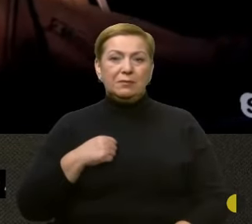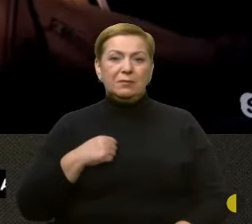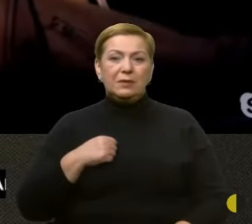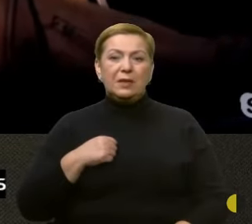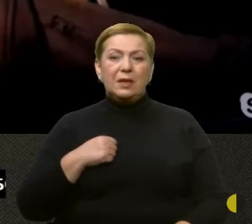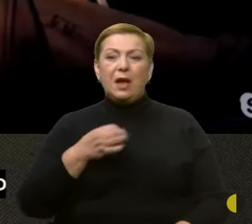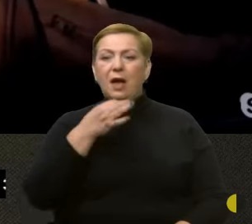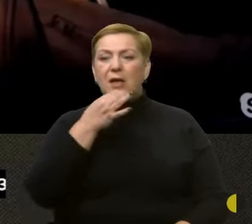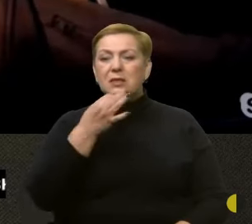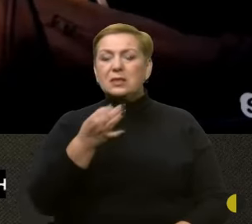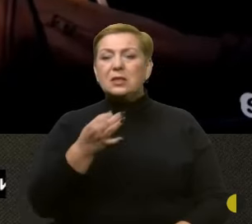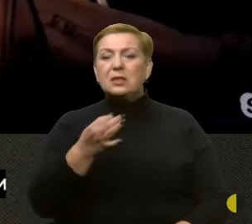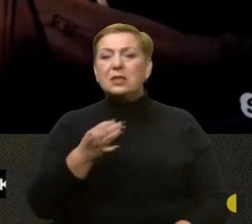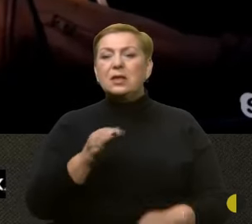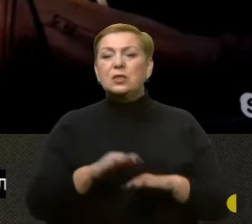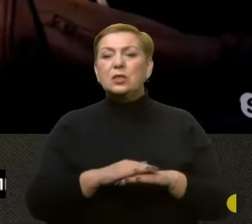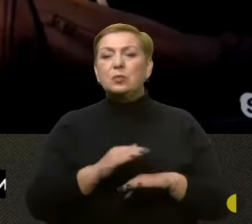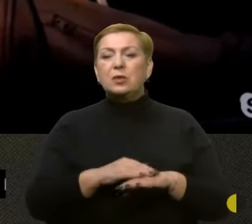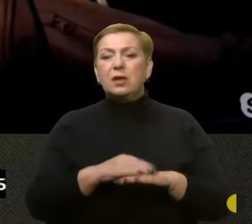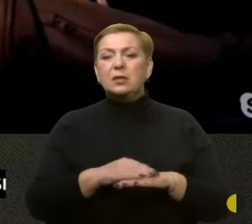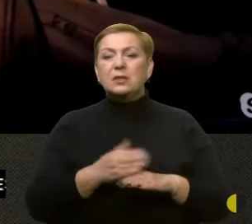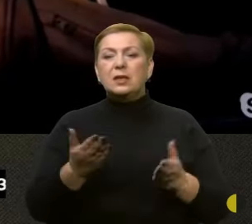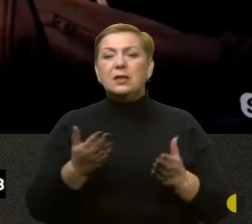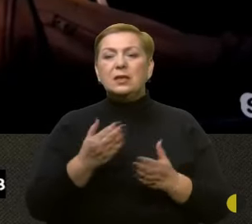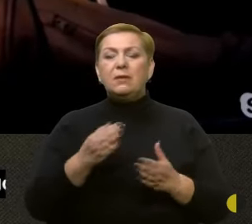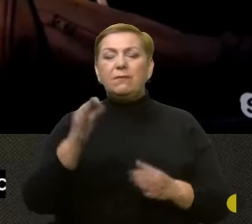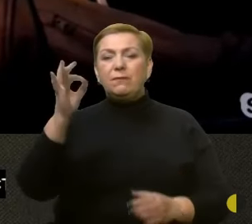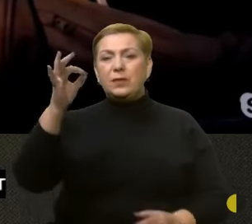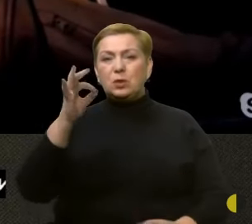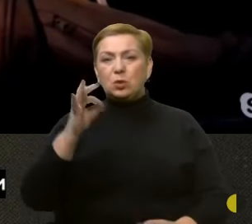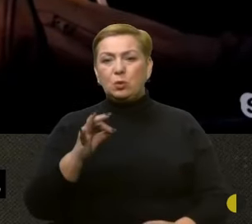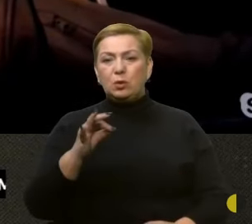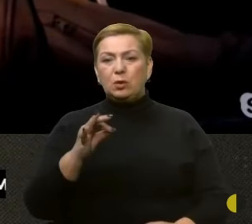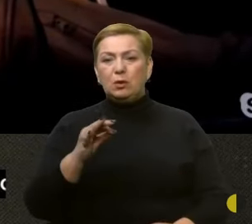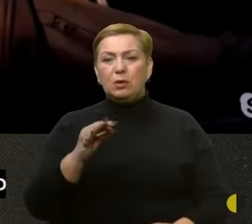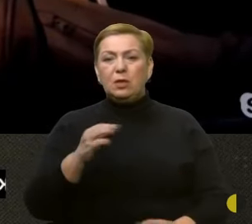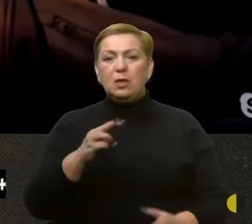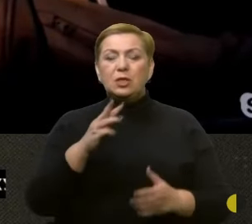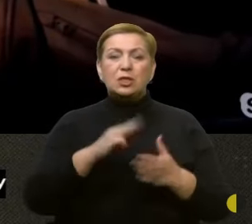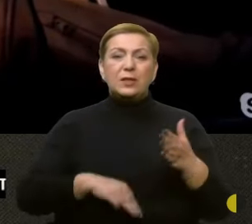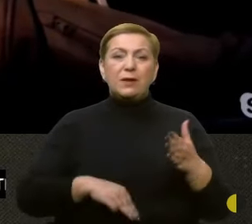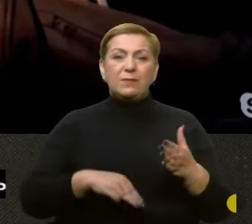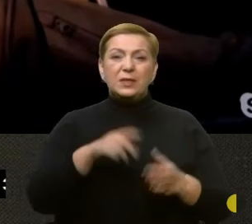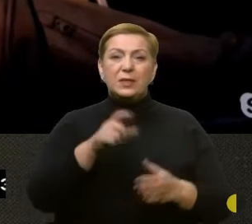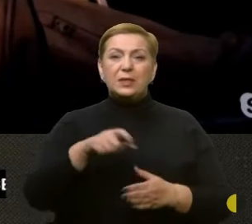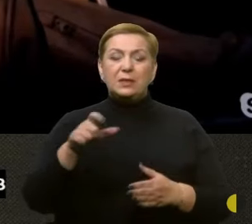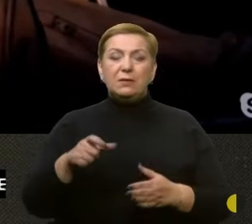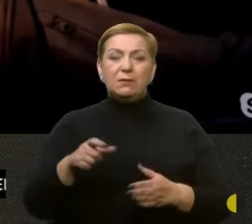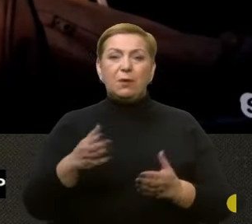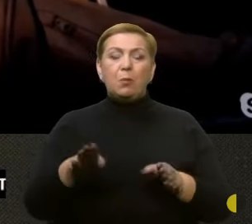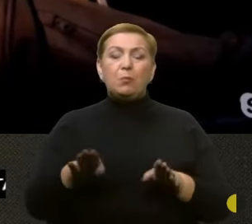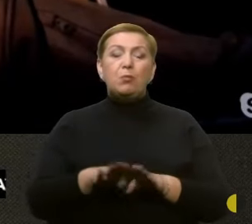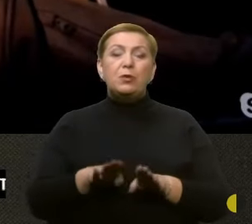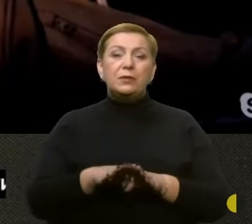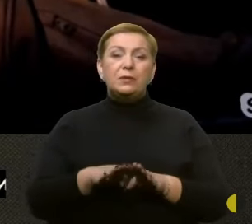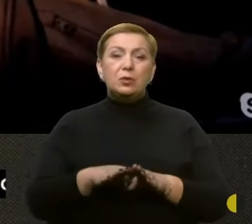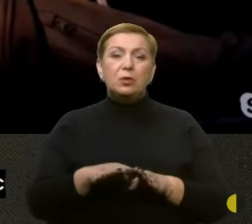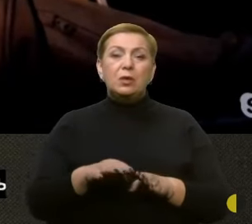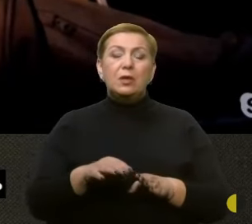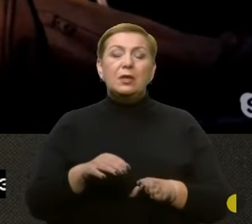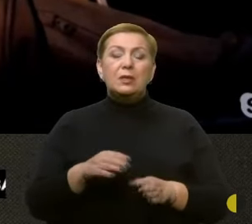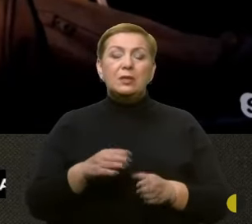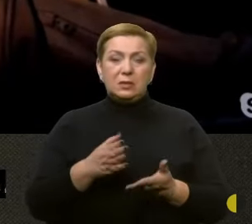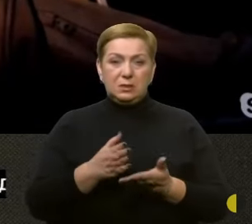Леоніда, а скажіть, будь ласка, який відсоток співвідношення оцих «Шторм-Зет» штрафників, як ви кажете, порівняно з регулярною російською